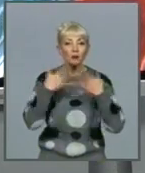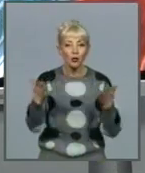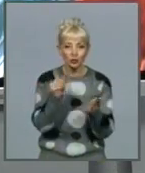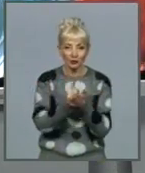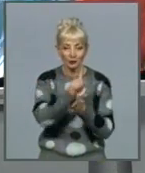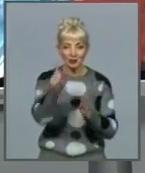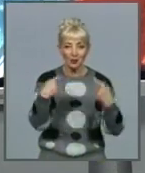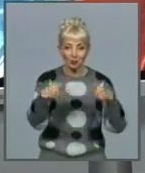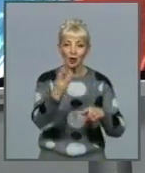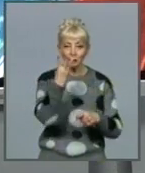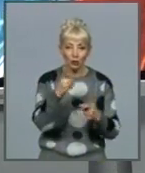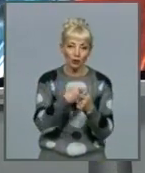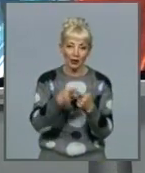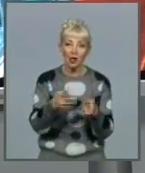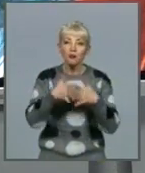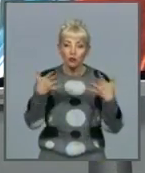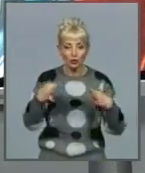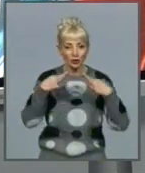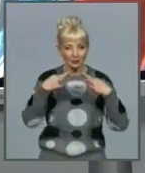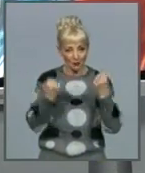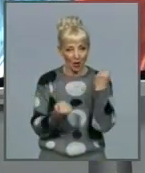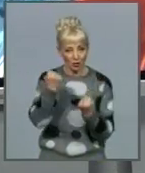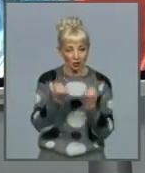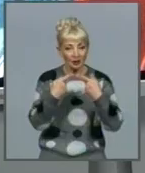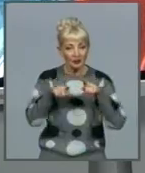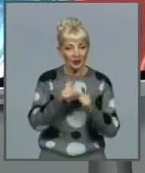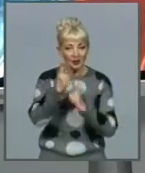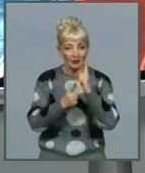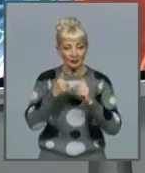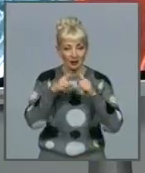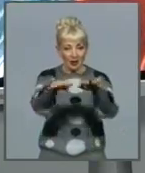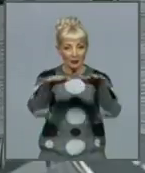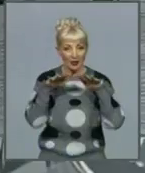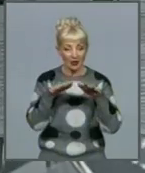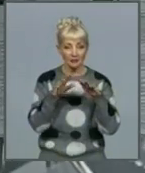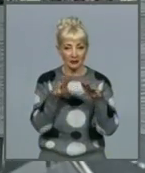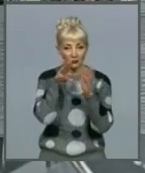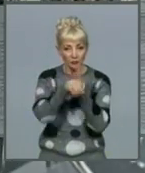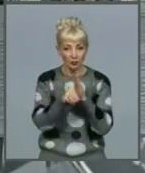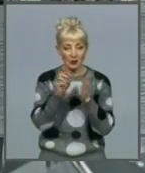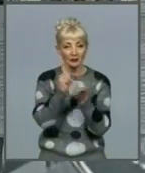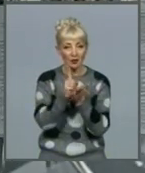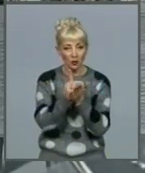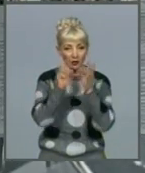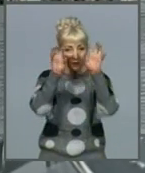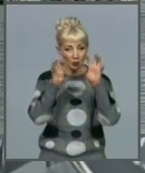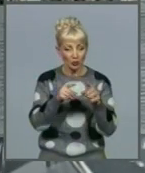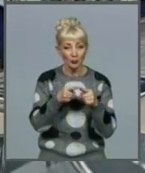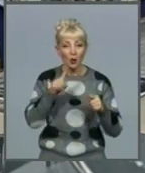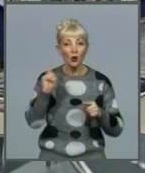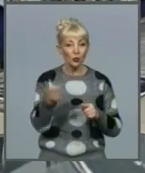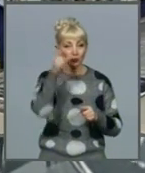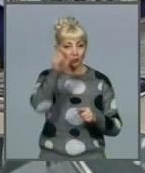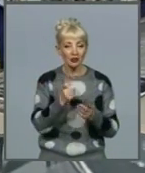більше транспортних засобів. Відповідні зміни парламент вніс у податковий кодекс. Зокрема, якщо протягом року особа отримала доходи від